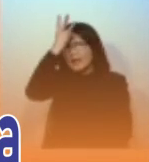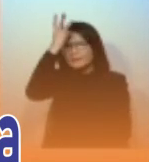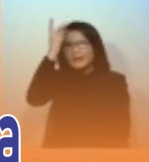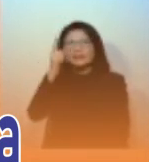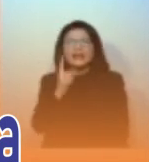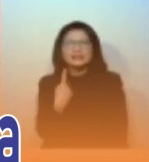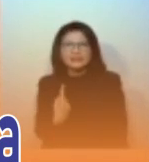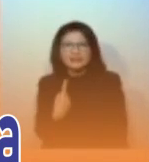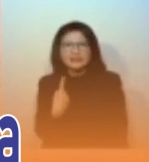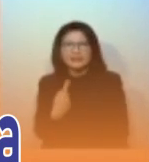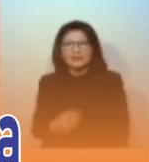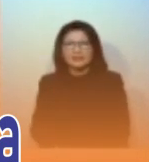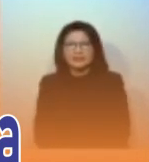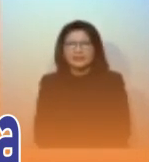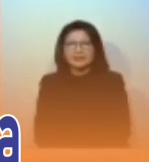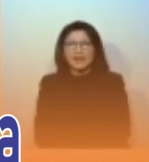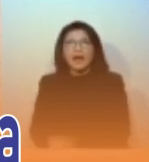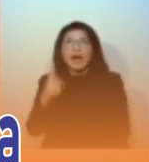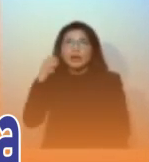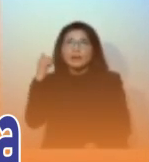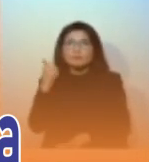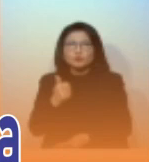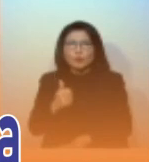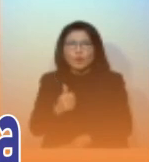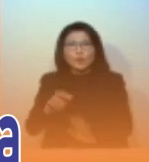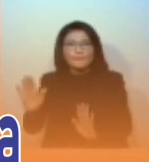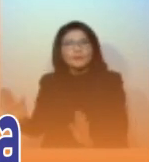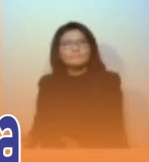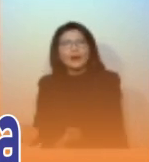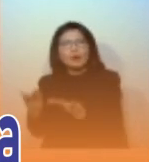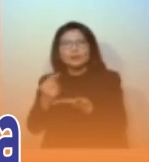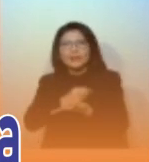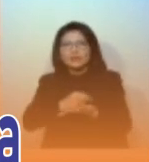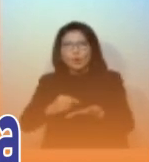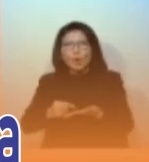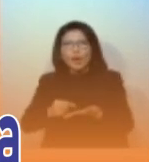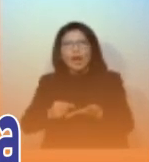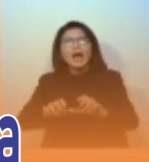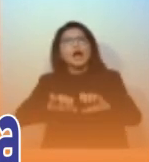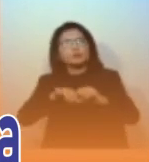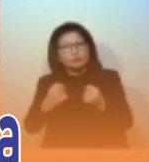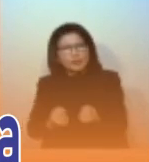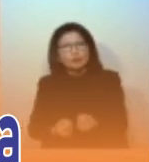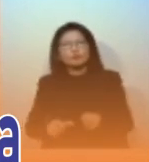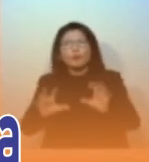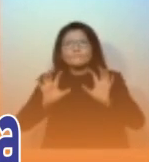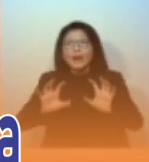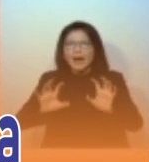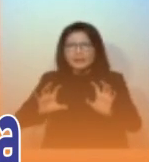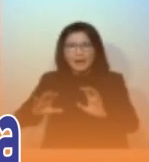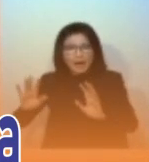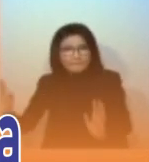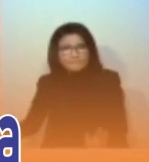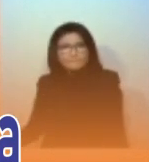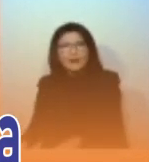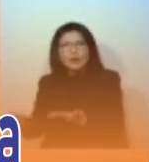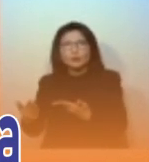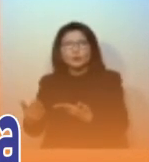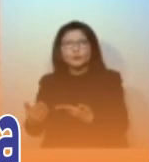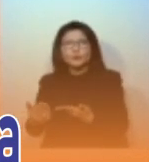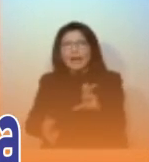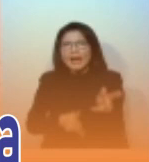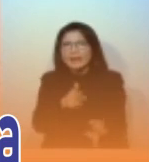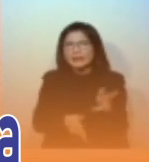sendiri, kebutuhan untuk membangun sekolah yang rusak sangat banyak. Membangun kereta